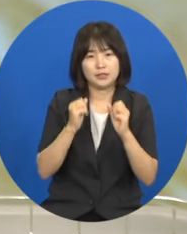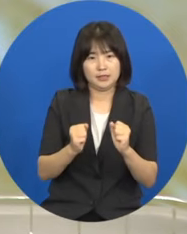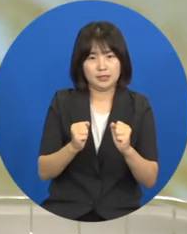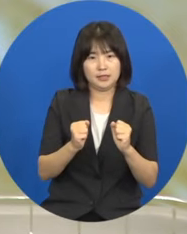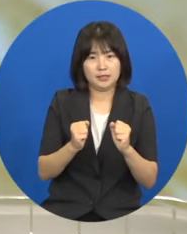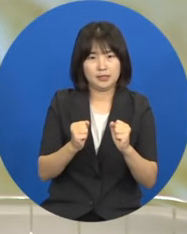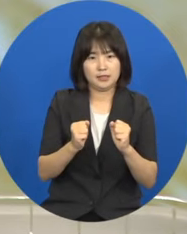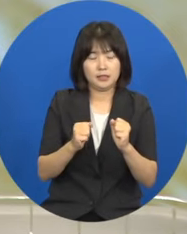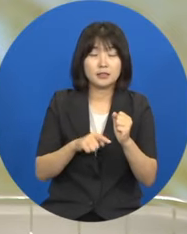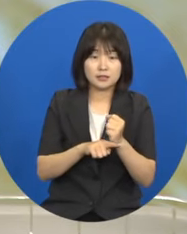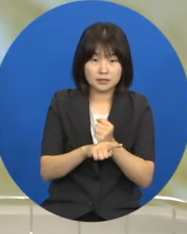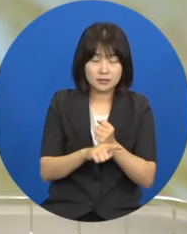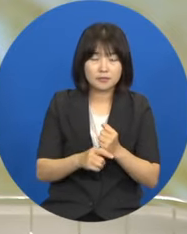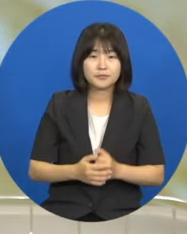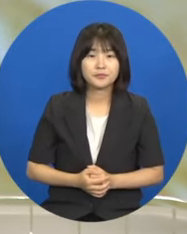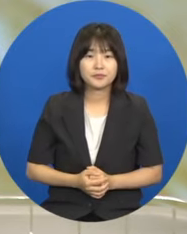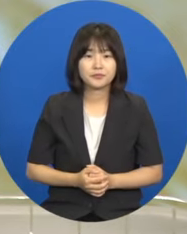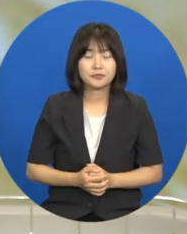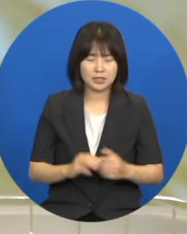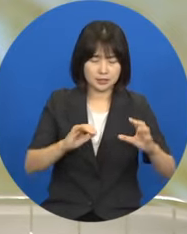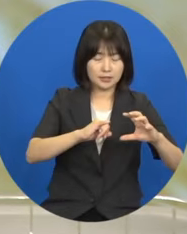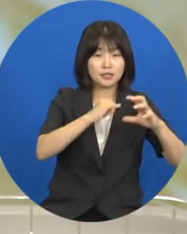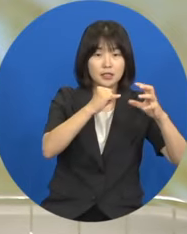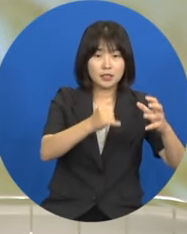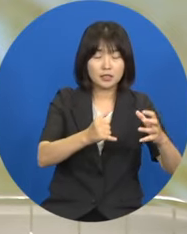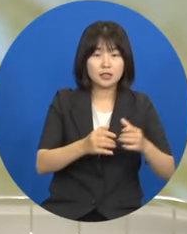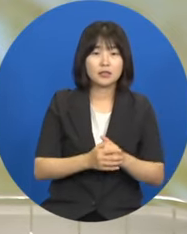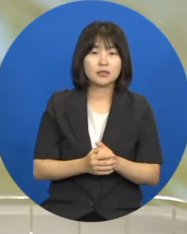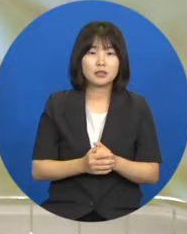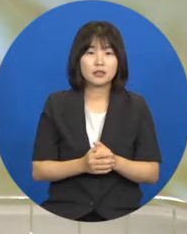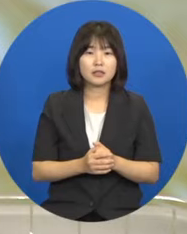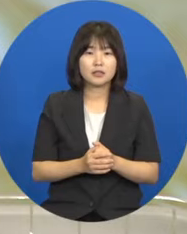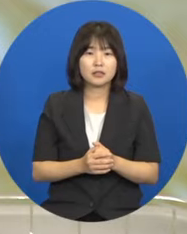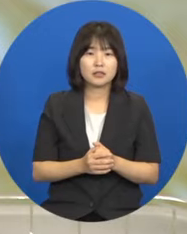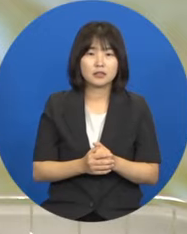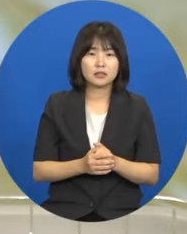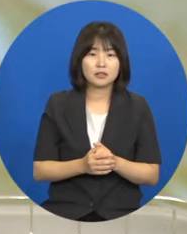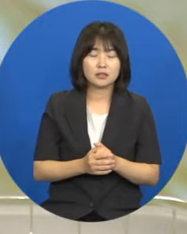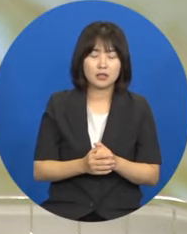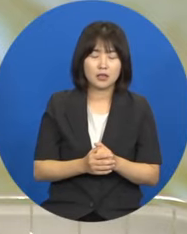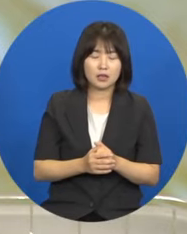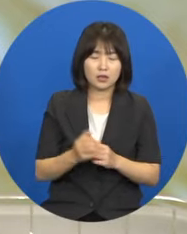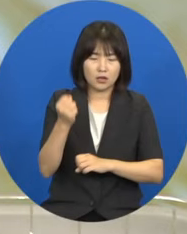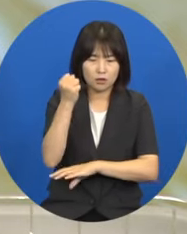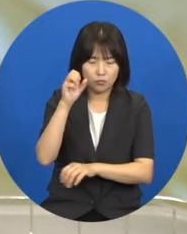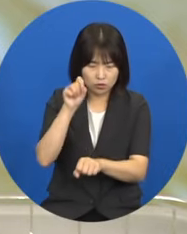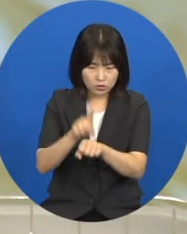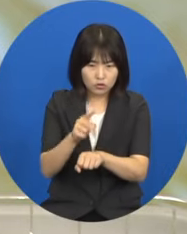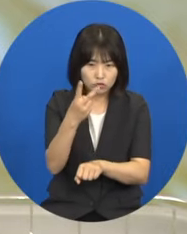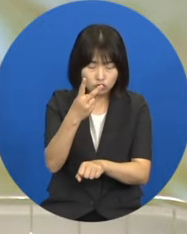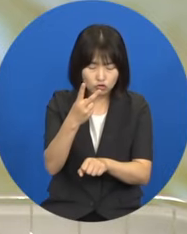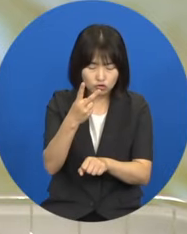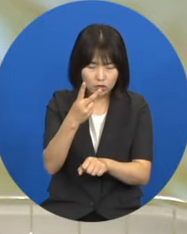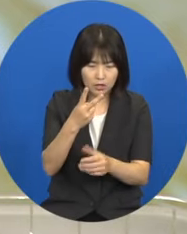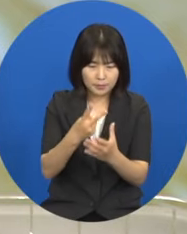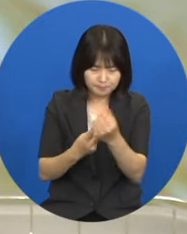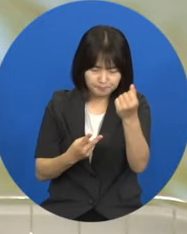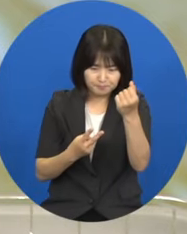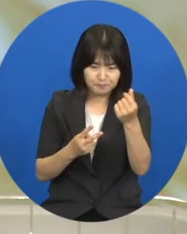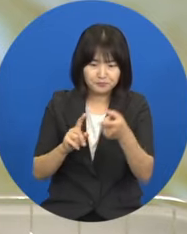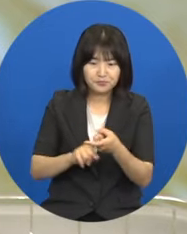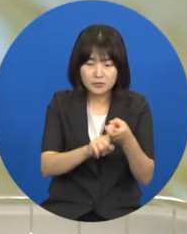존재라고 하는 겁니다. 여러분, 이 세상에 두 본성이 하나 되어 연합을 이룬 존재는 예수 그리스도 외에